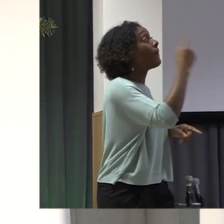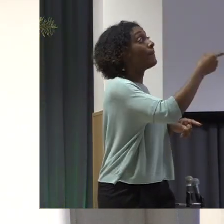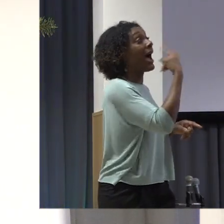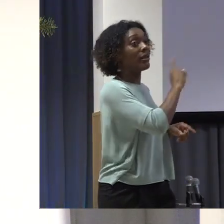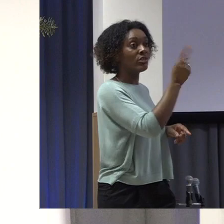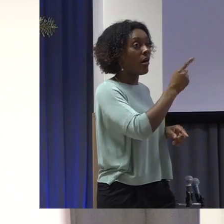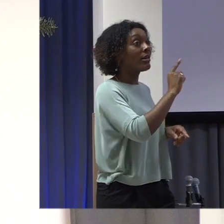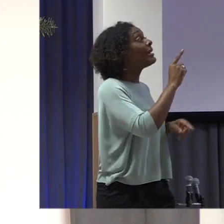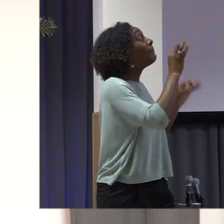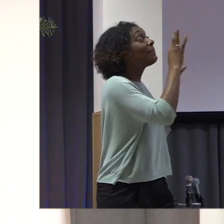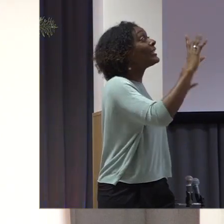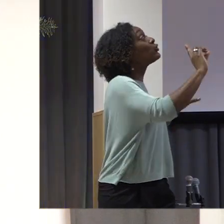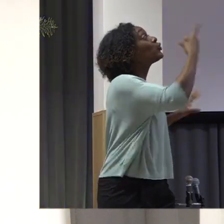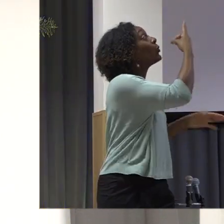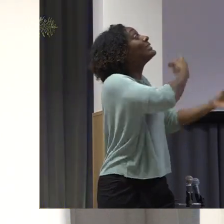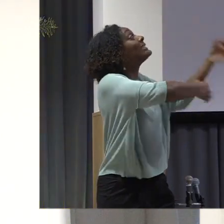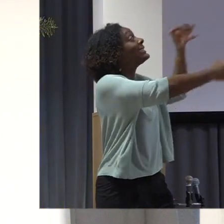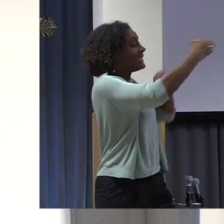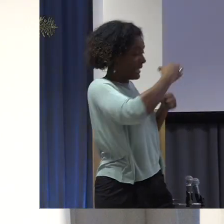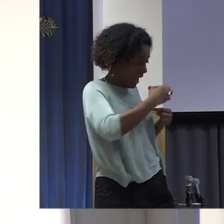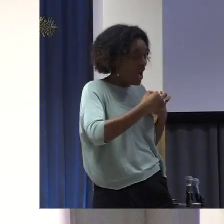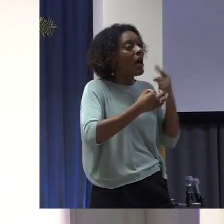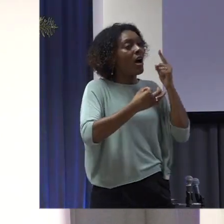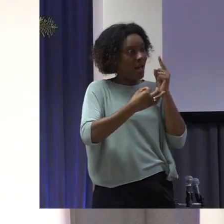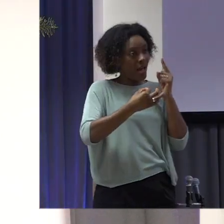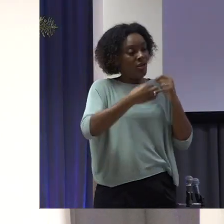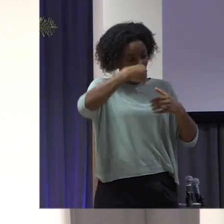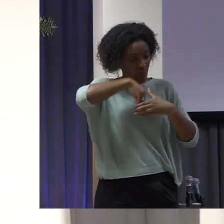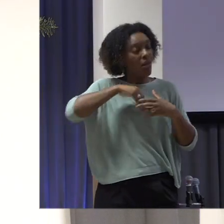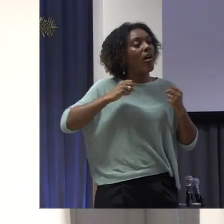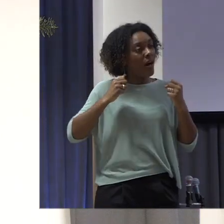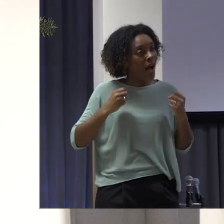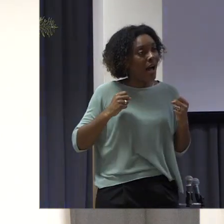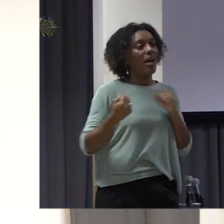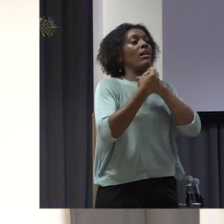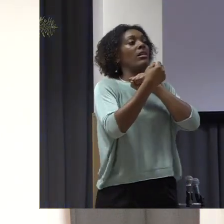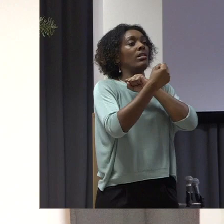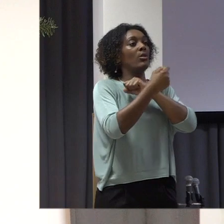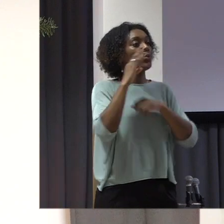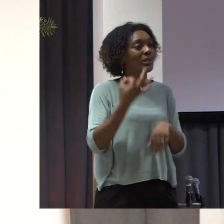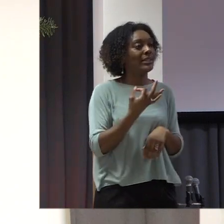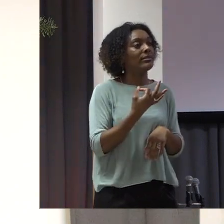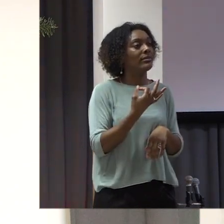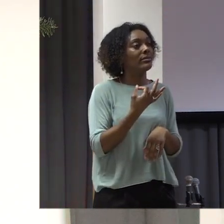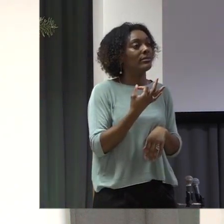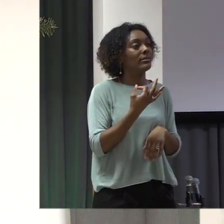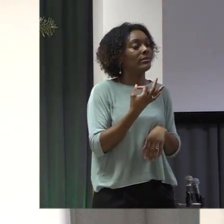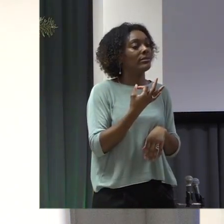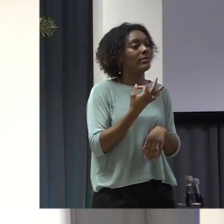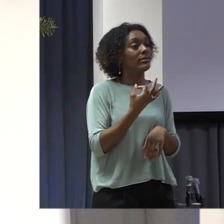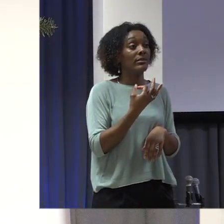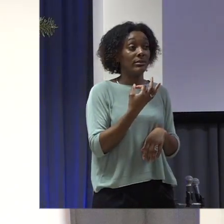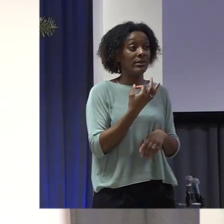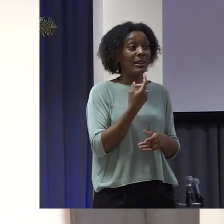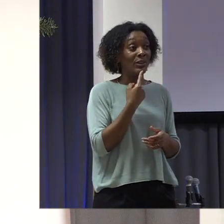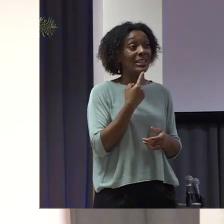l'avez reçue comme la parole de Dieu qui agit en vous qui croyez. Tous les mots